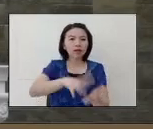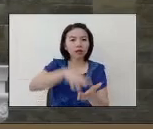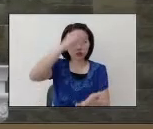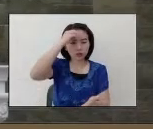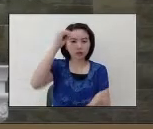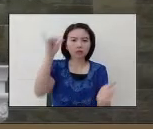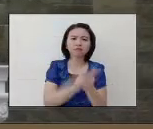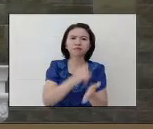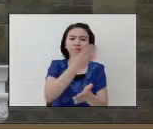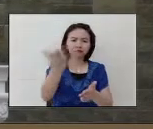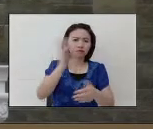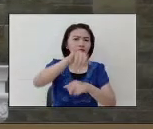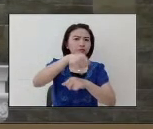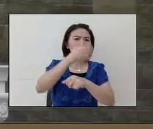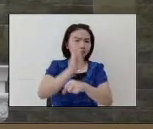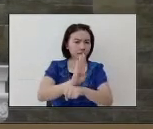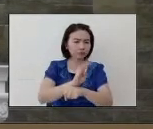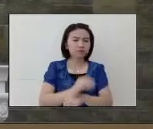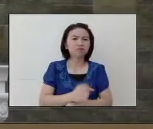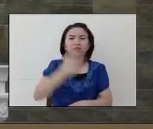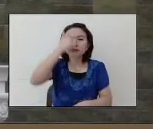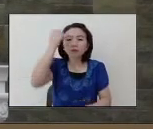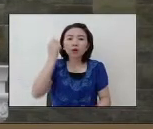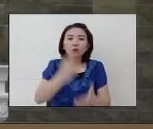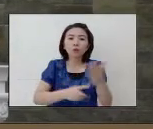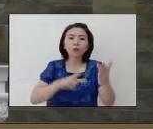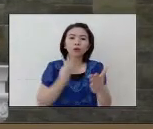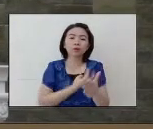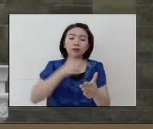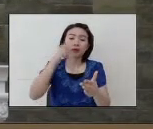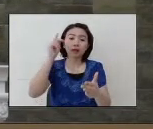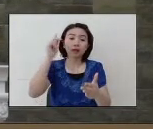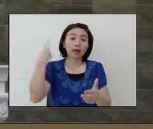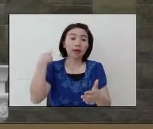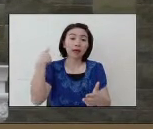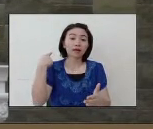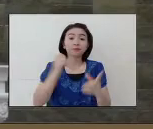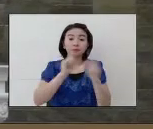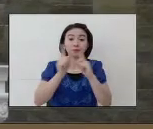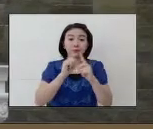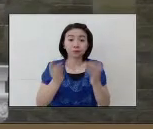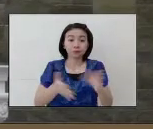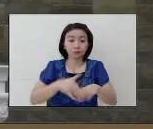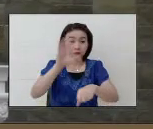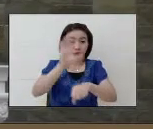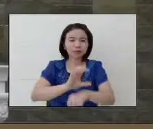yung pinag-uusapan sa palengke. Hindi ito pinag-uusapan sa bangketa, mga kapatid.